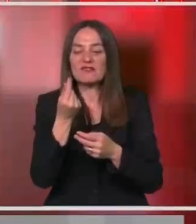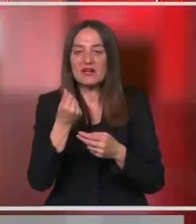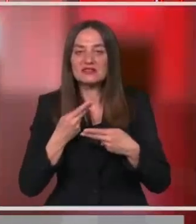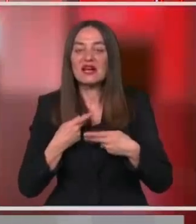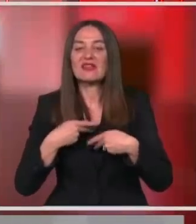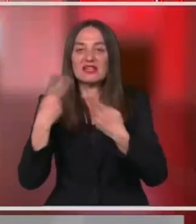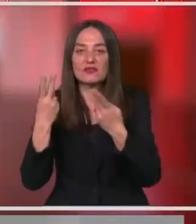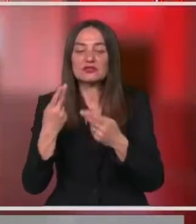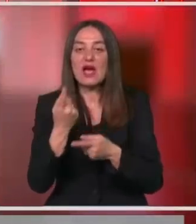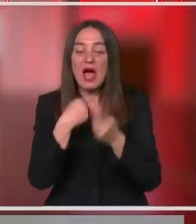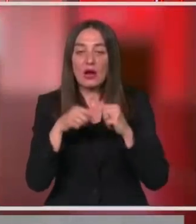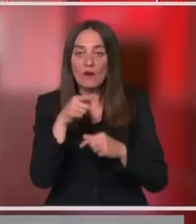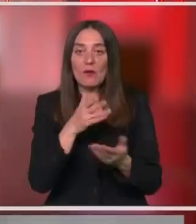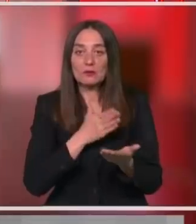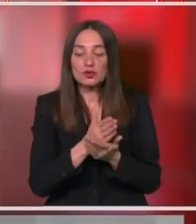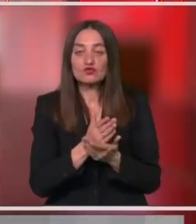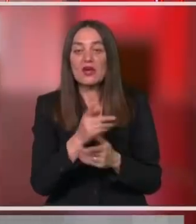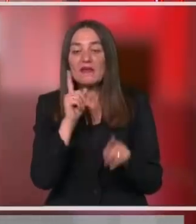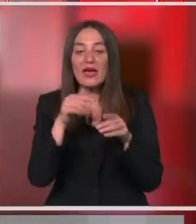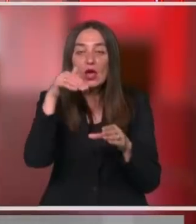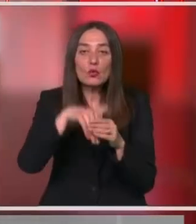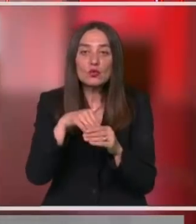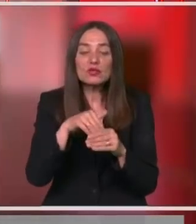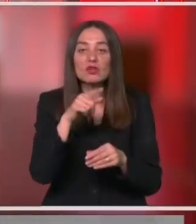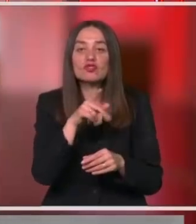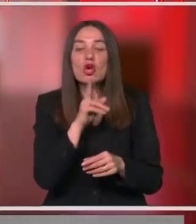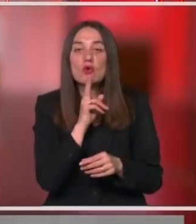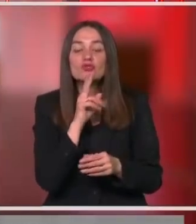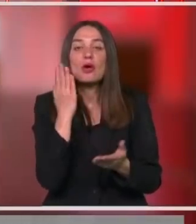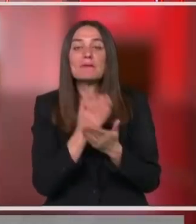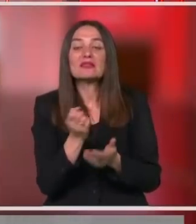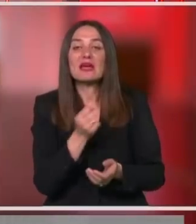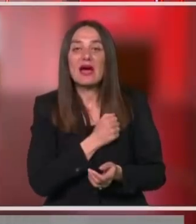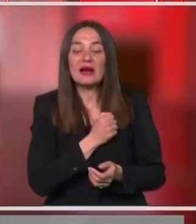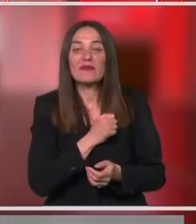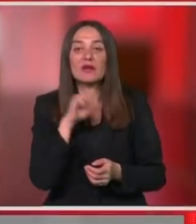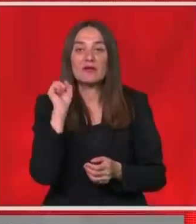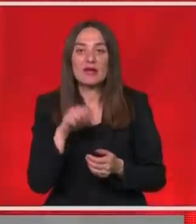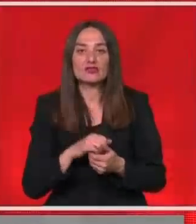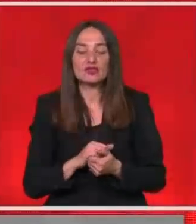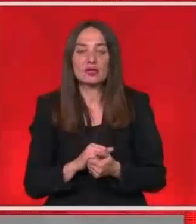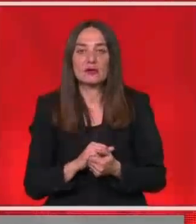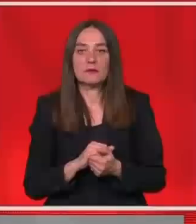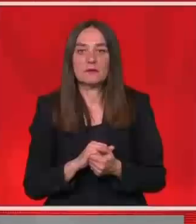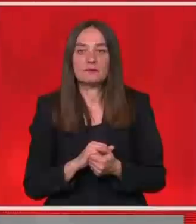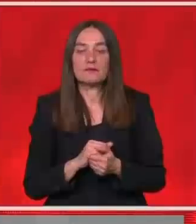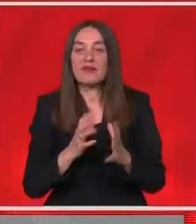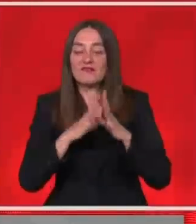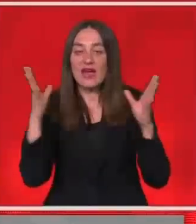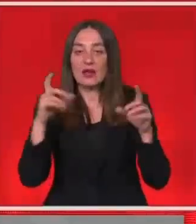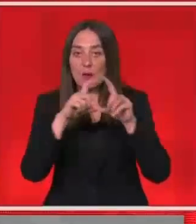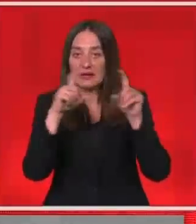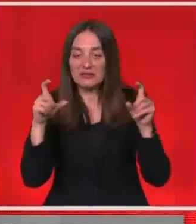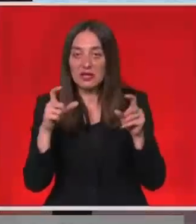izvoza, ali u ovom slučaju neki unutrašnji AOFI koji će biti garant da će veliko